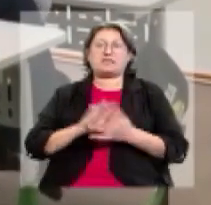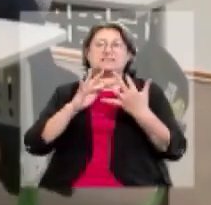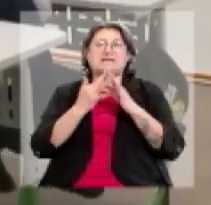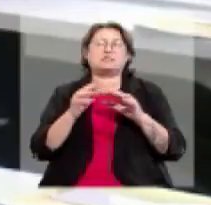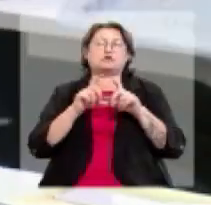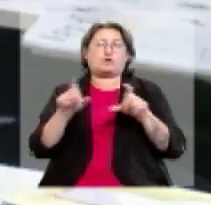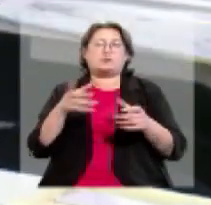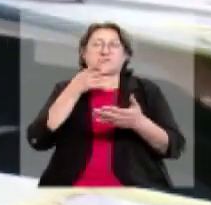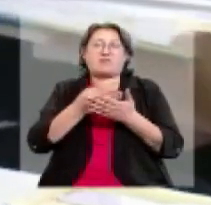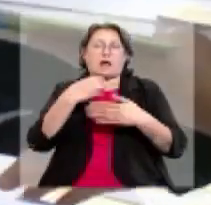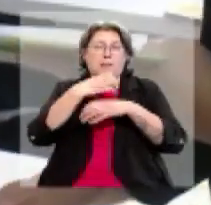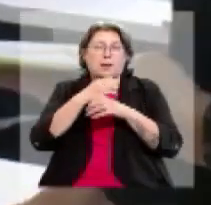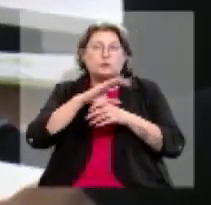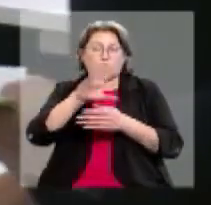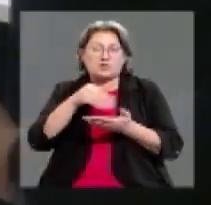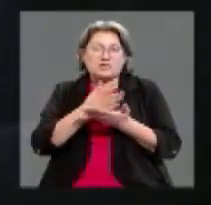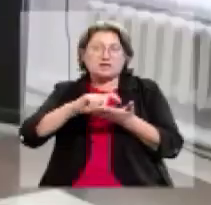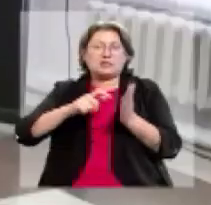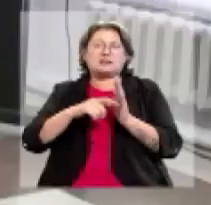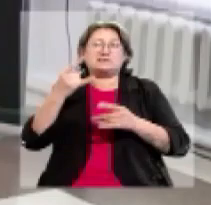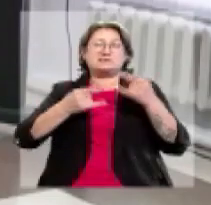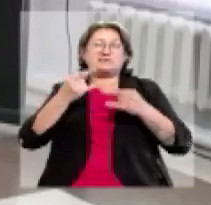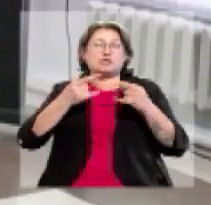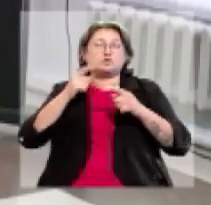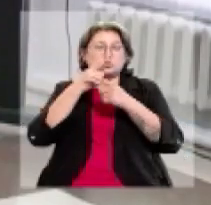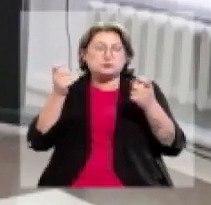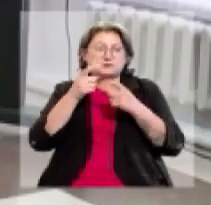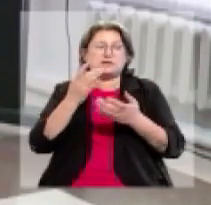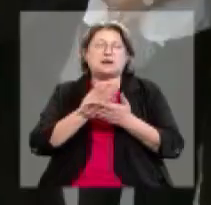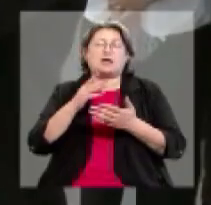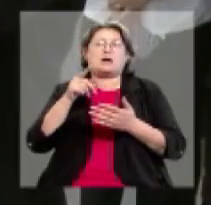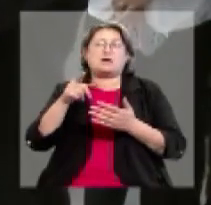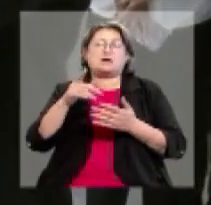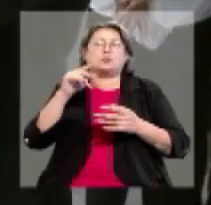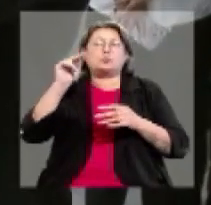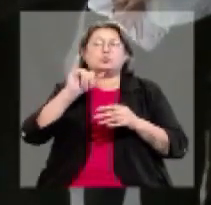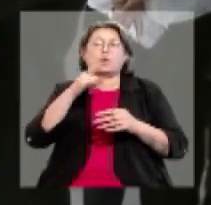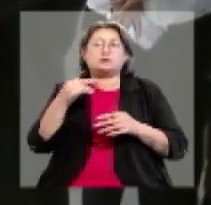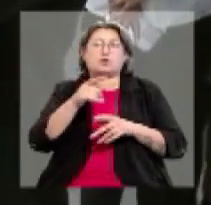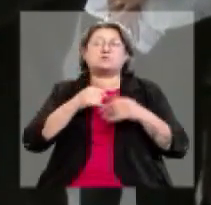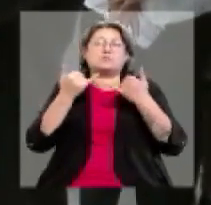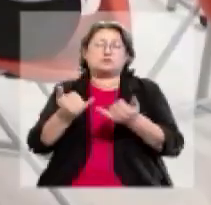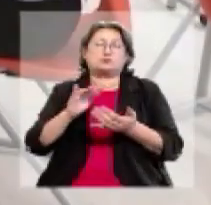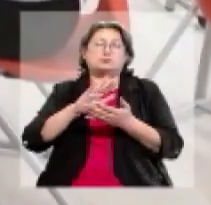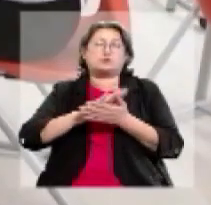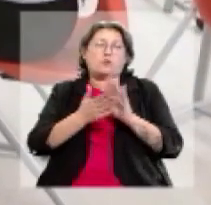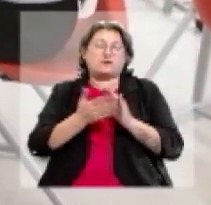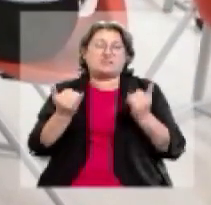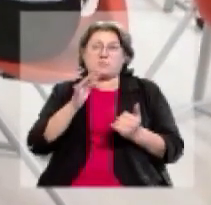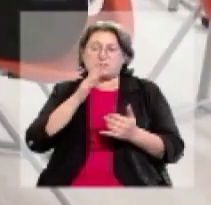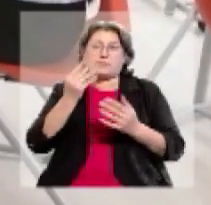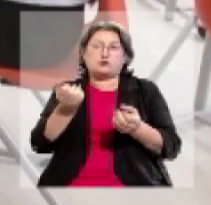Сельская школа со своей лабораторией и телестудией. Учащимся Узункольского района создают современные условия для получения